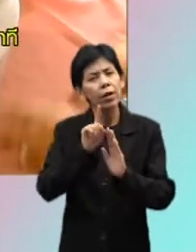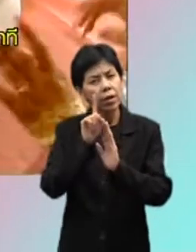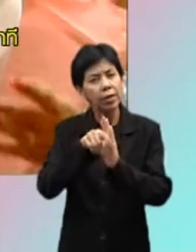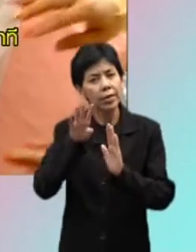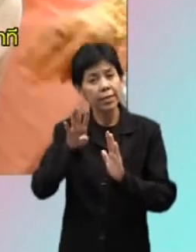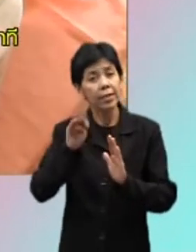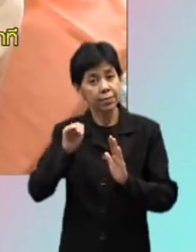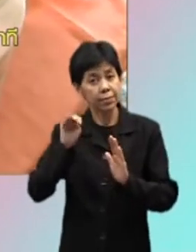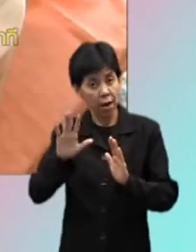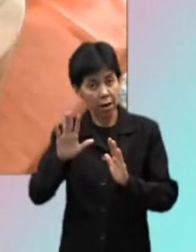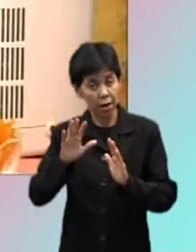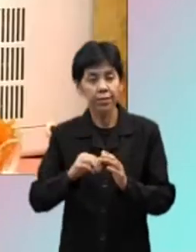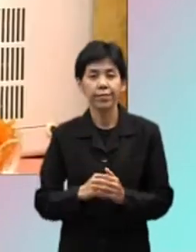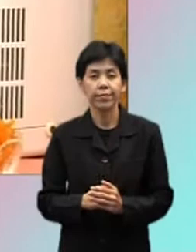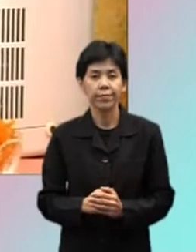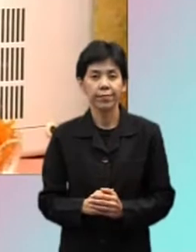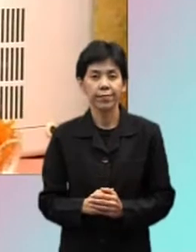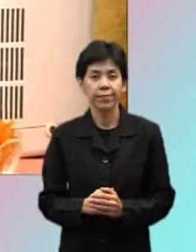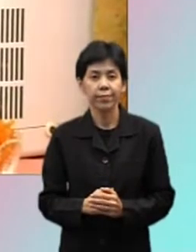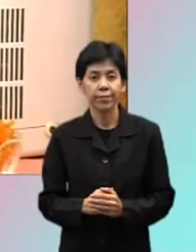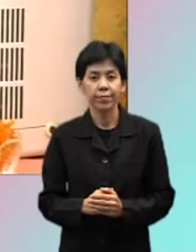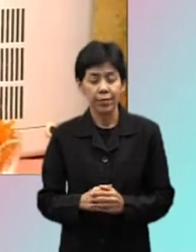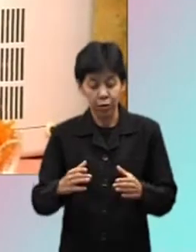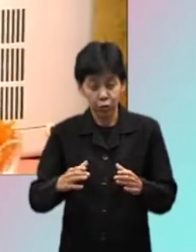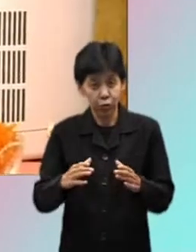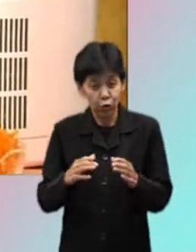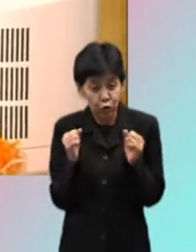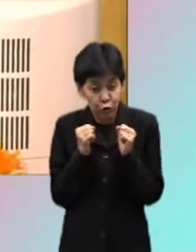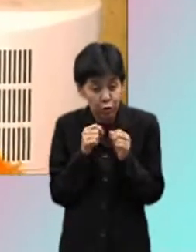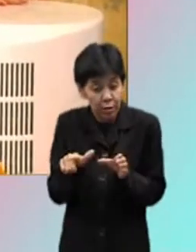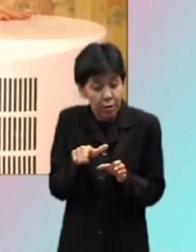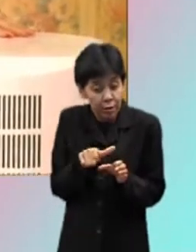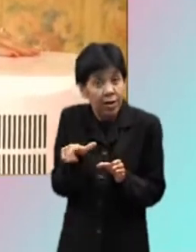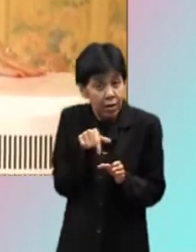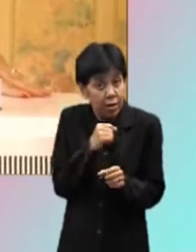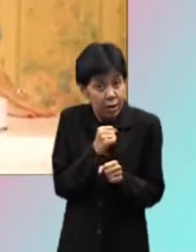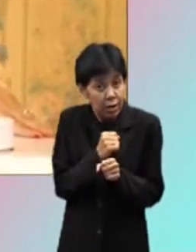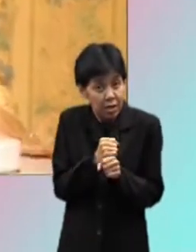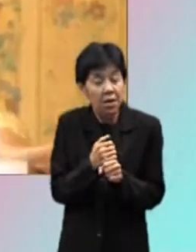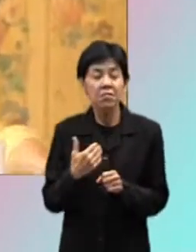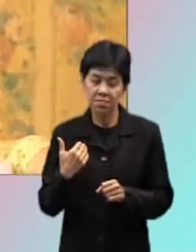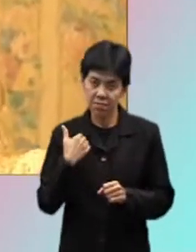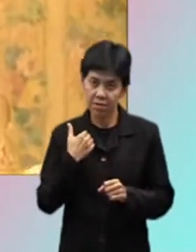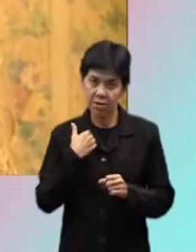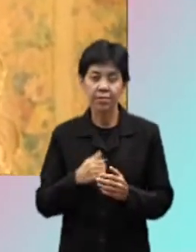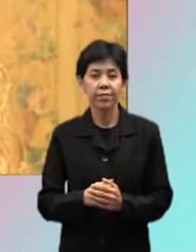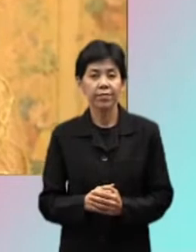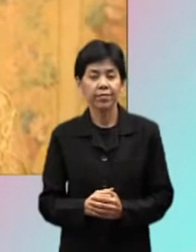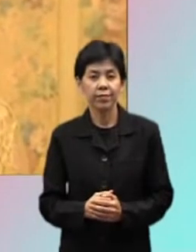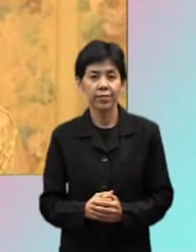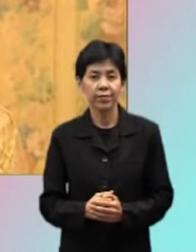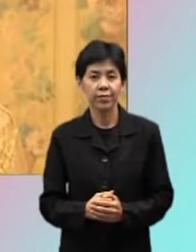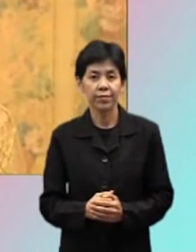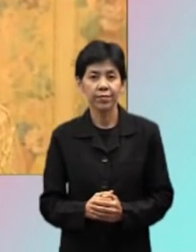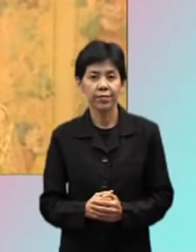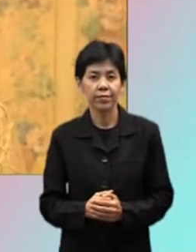45 นาทีนะคะสำหรับเครื่องทำไอศกรีมเครื่องนี้นะคะเป็นเครื่องที่มี